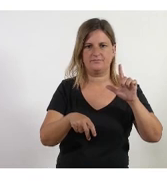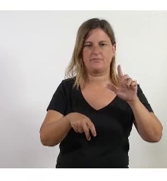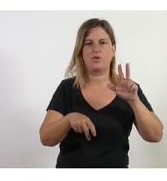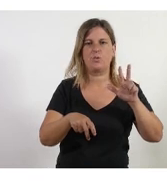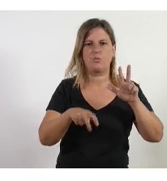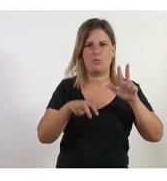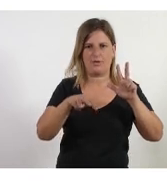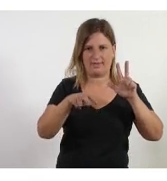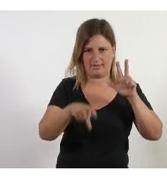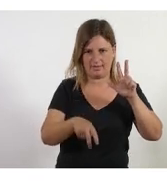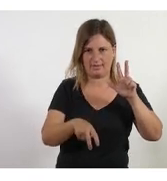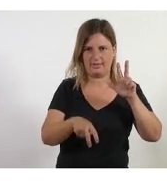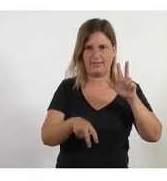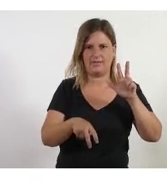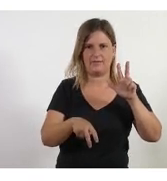Vuit.